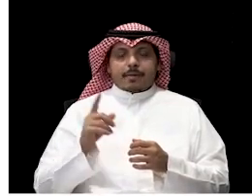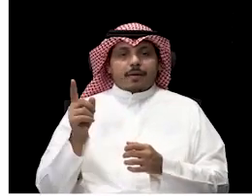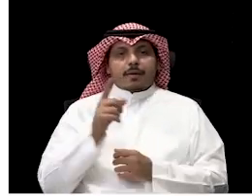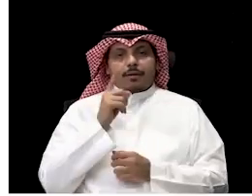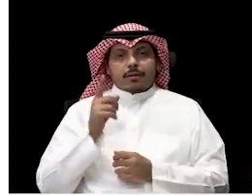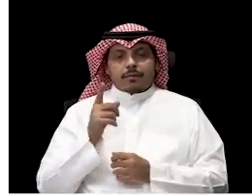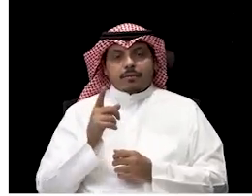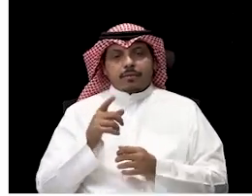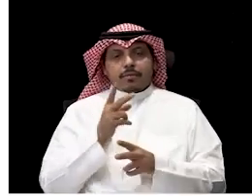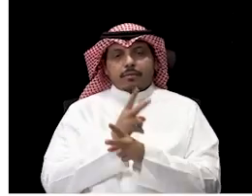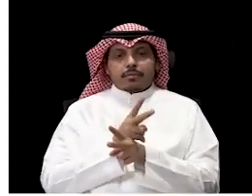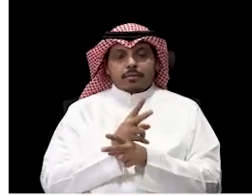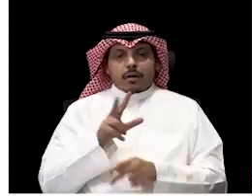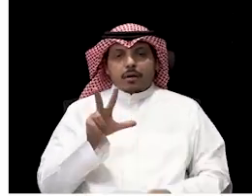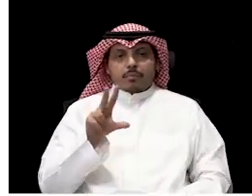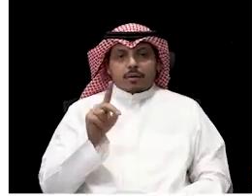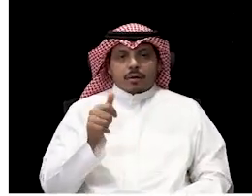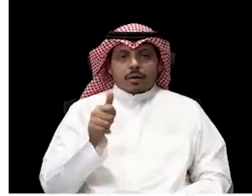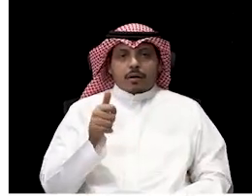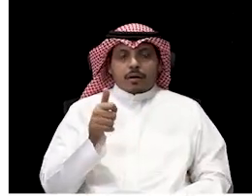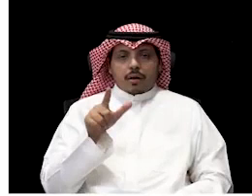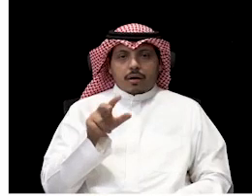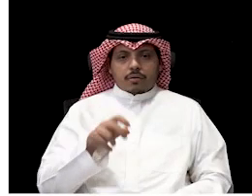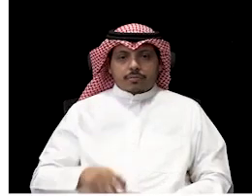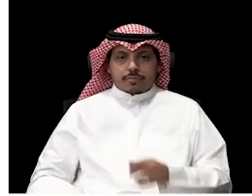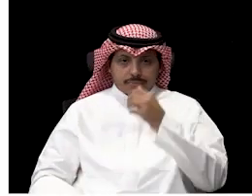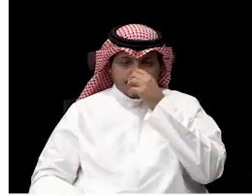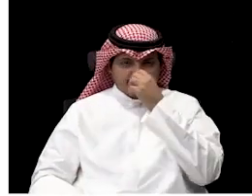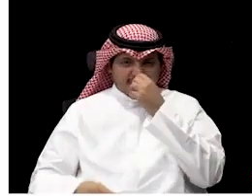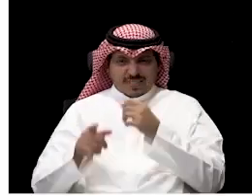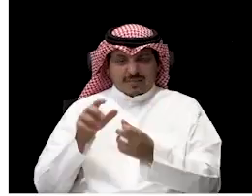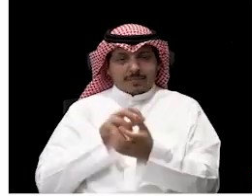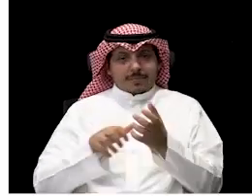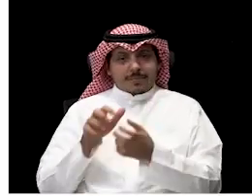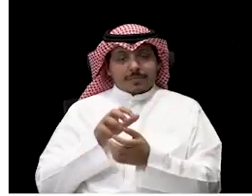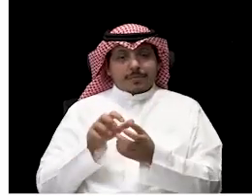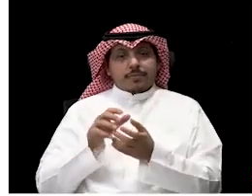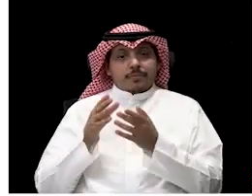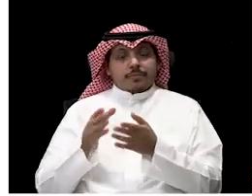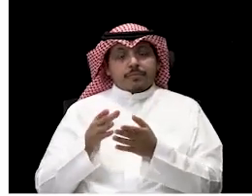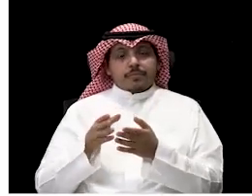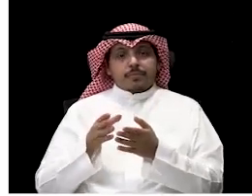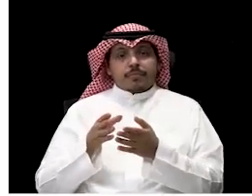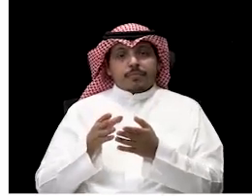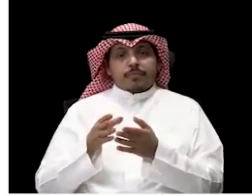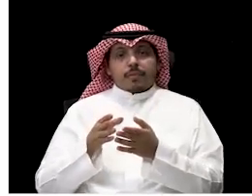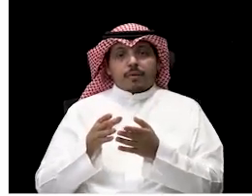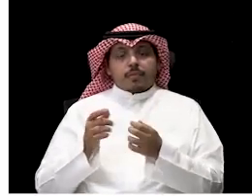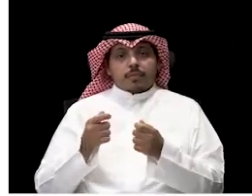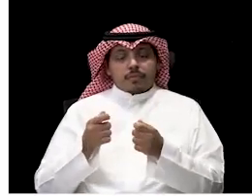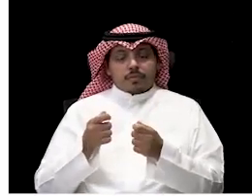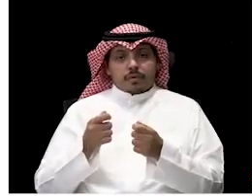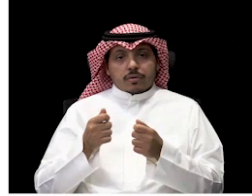من أبرزها البطالة. ما هو تعريف البطالة؟ هو مشكلة اقتصادية. في البداية نقول مشكلة